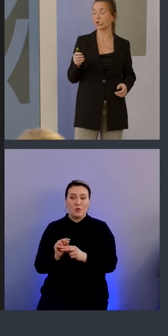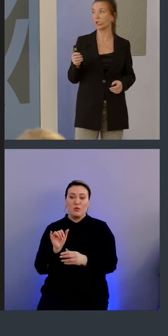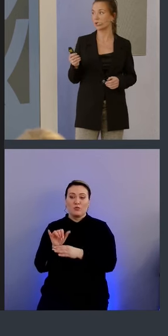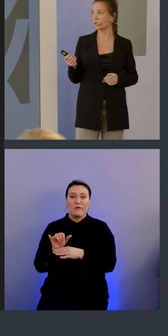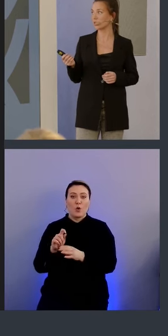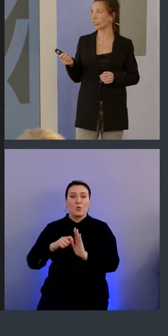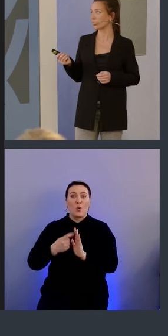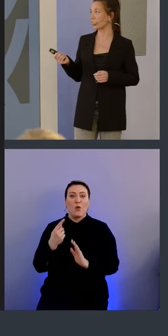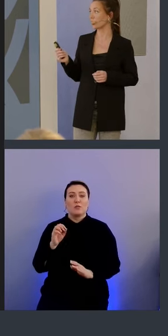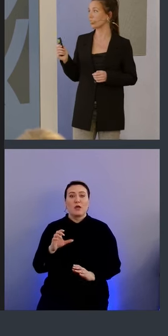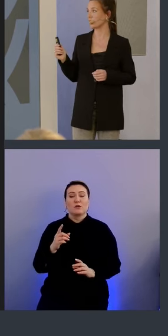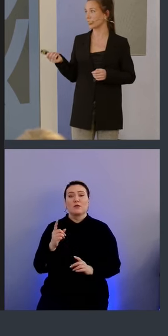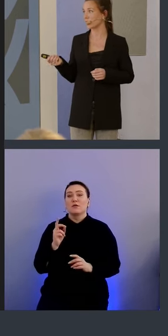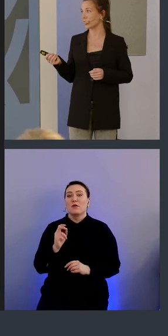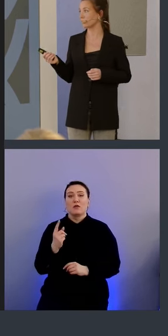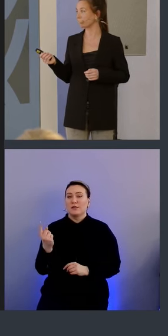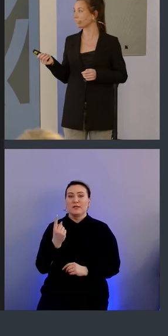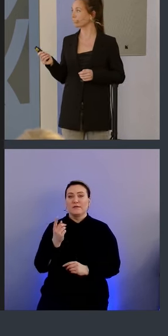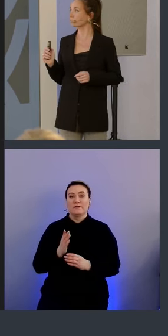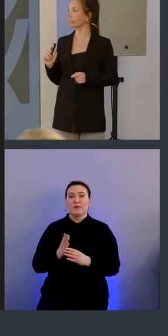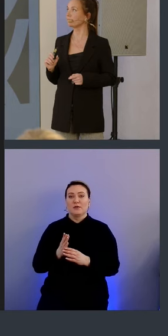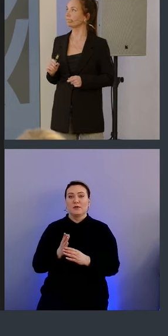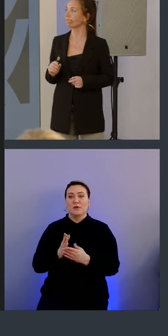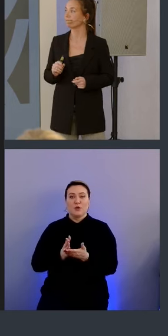OnePass как единственный способ аутентификации.